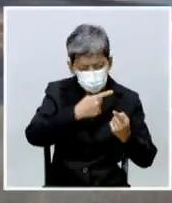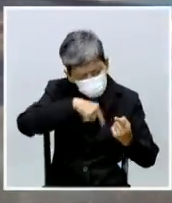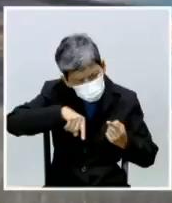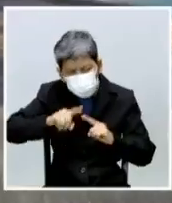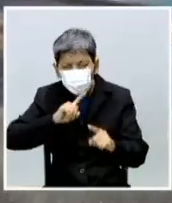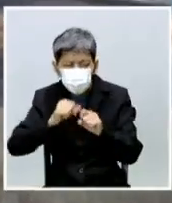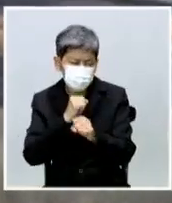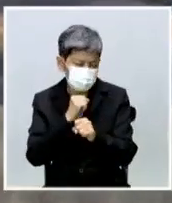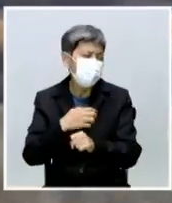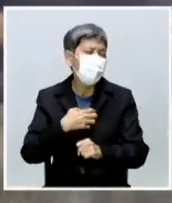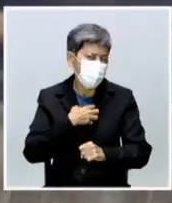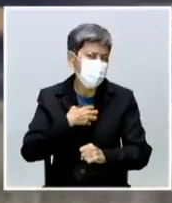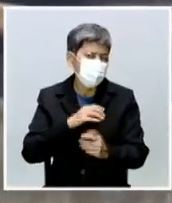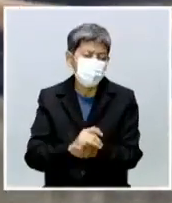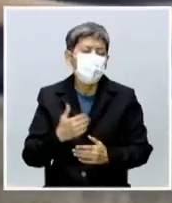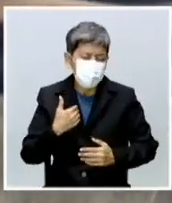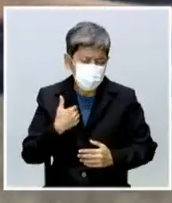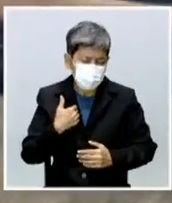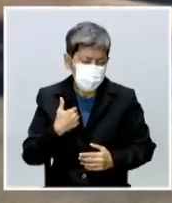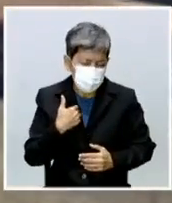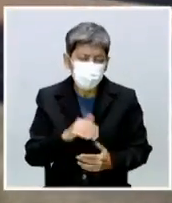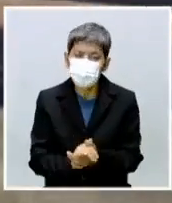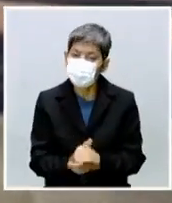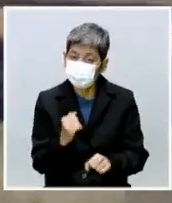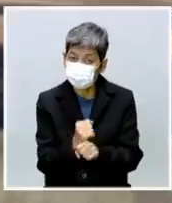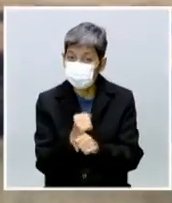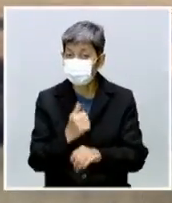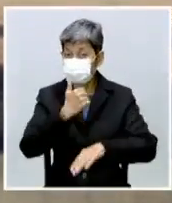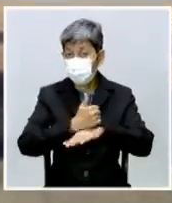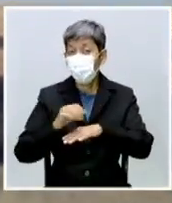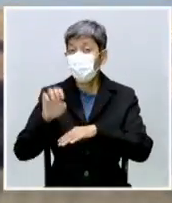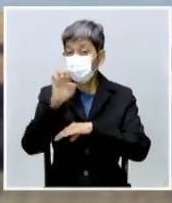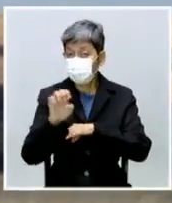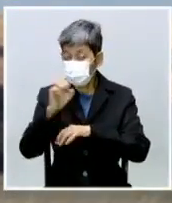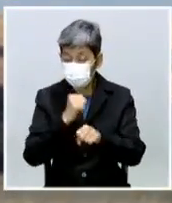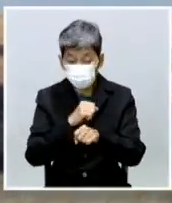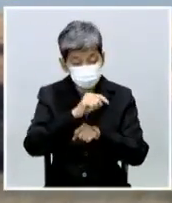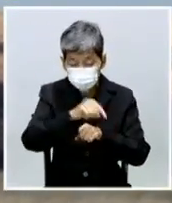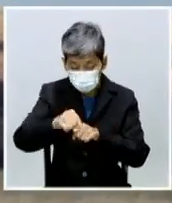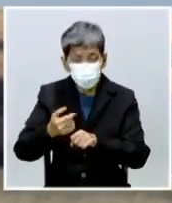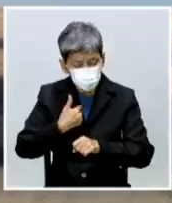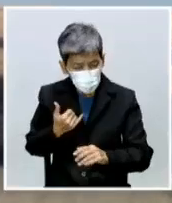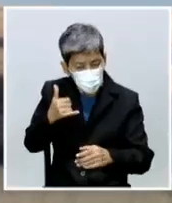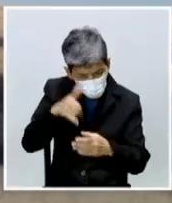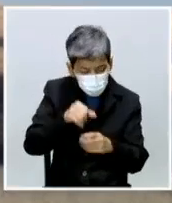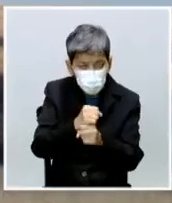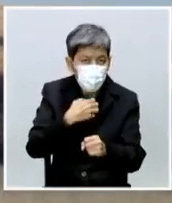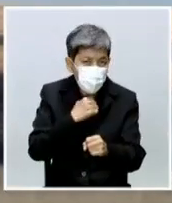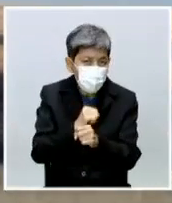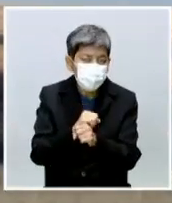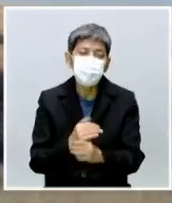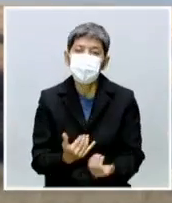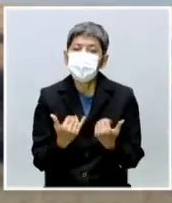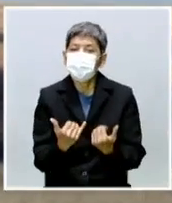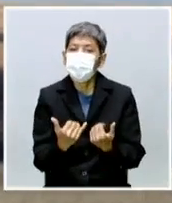นกลับสู่โต๊ะเจรจานะคะแต่ก็มีหลายวงเหมือนกันโดยที่ทางผู้นำยุโรปก็บอกว่าไม่ว่าจะวงไหนก็ต้องขอเข้าร่วมด้วยค่ะขณะที่